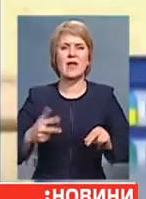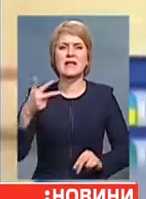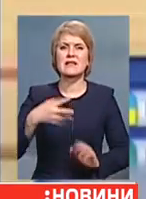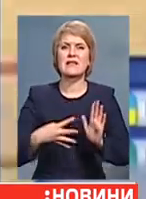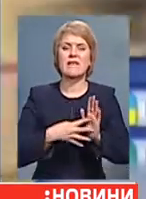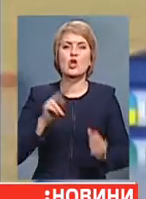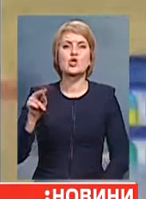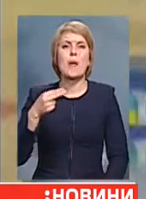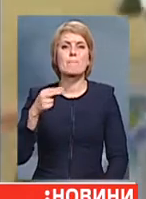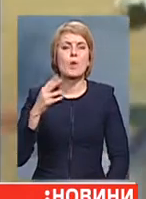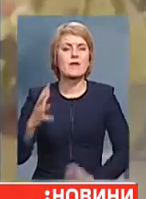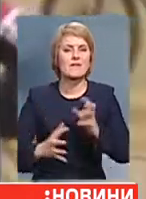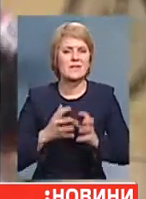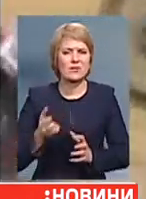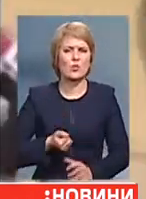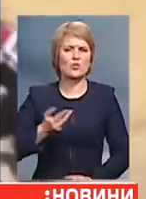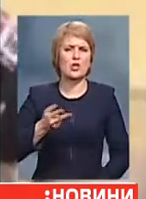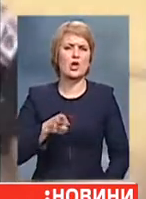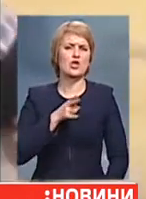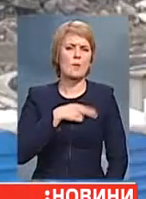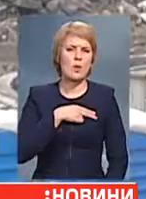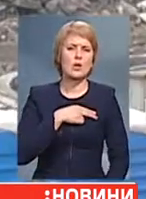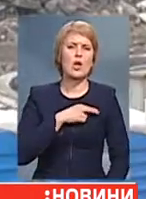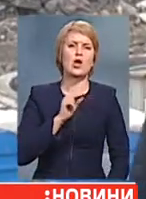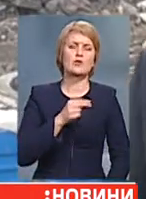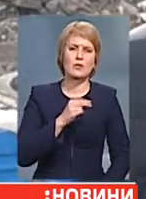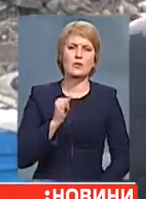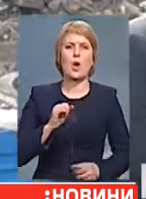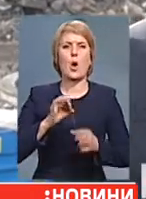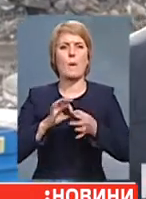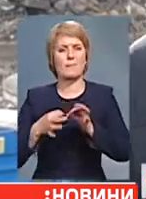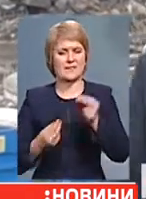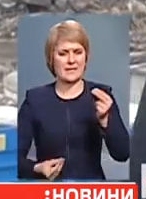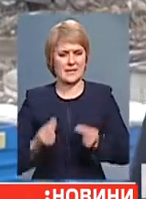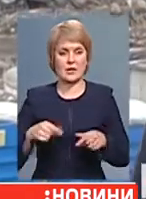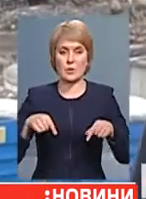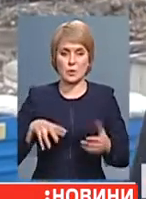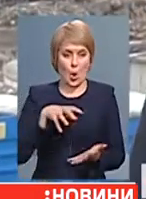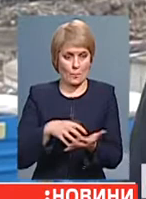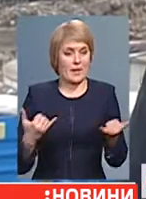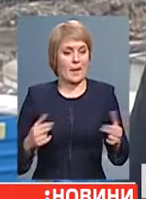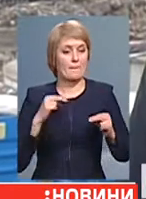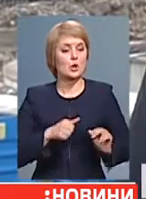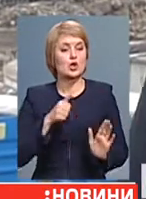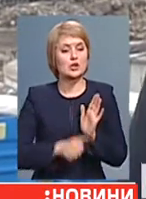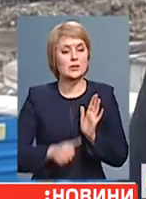світу, численні чемпіони та призери Олімпійських ігор. Сьогодні на об'єкті працює близько